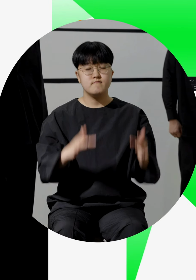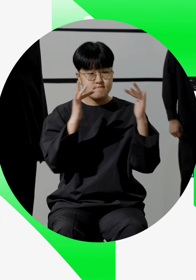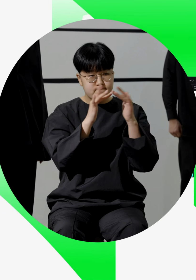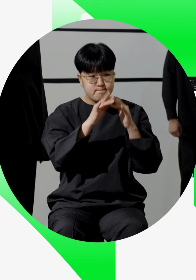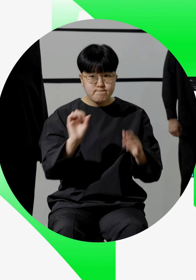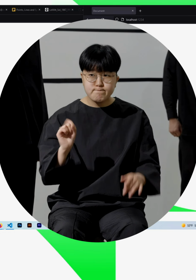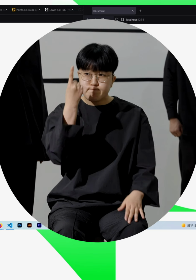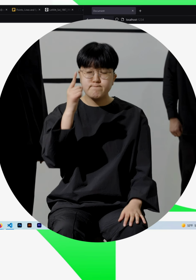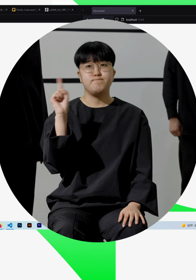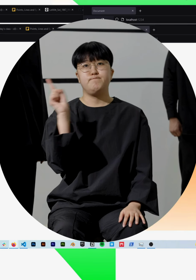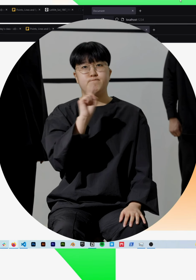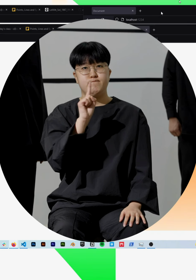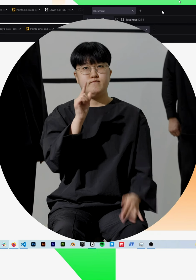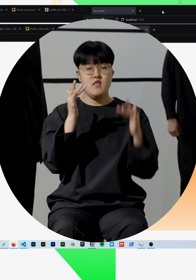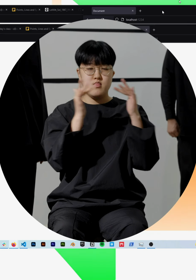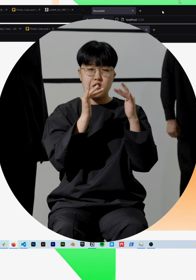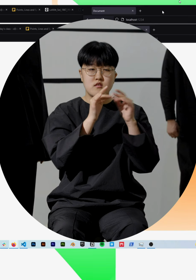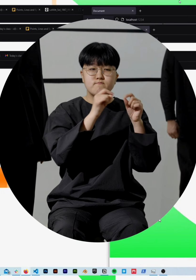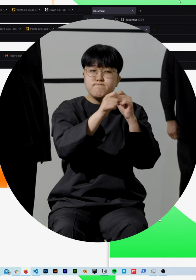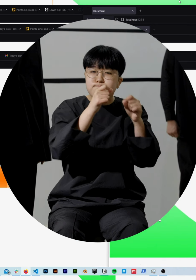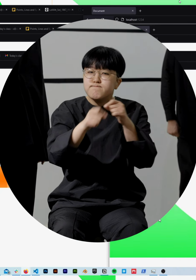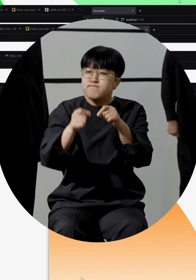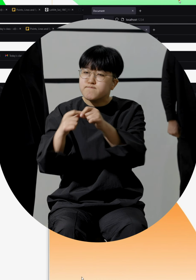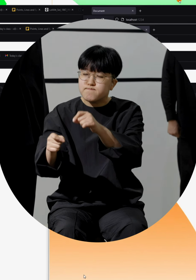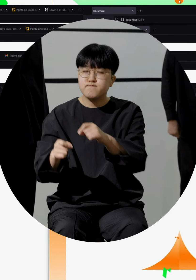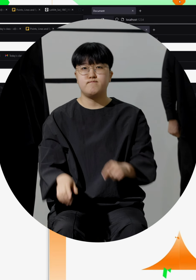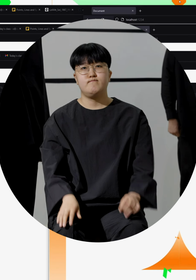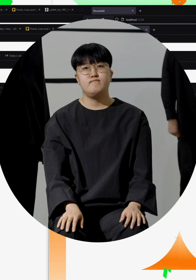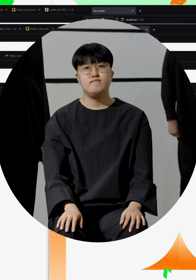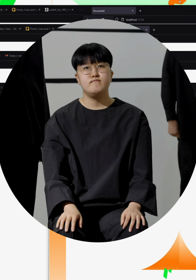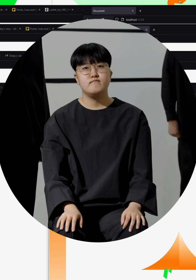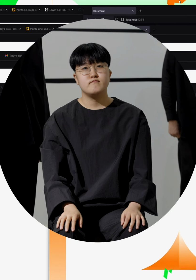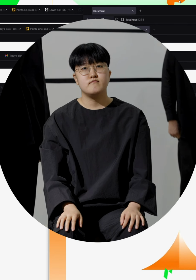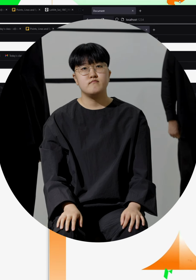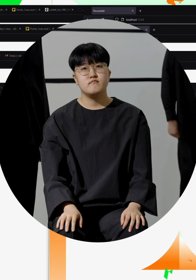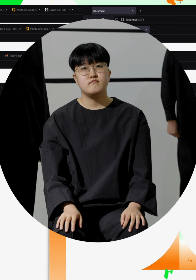인터넷의 시초는 분산된 네트워크로 알고 있습니다.